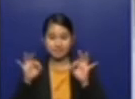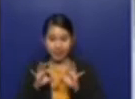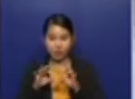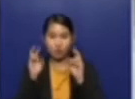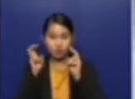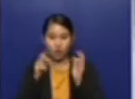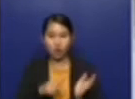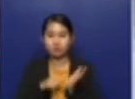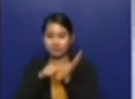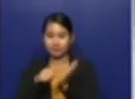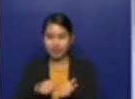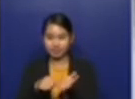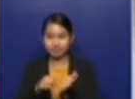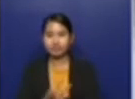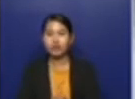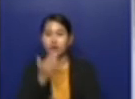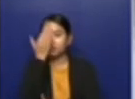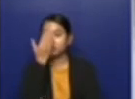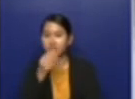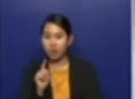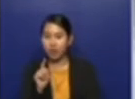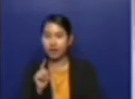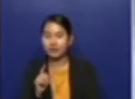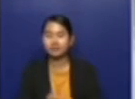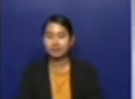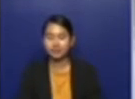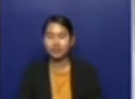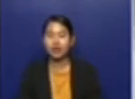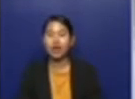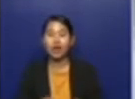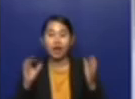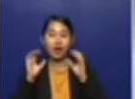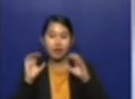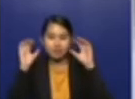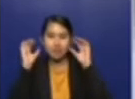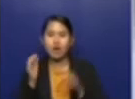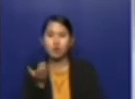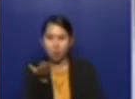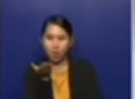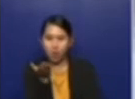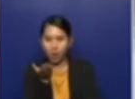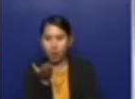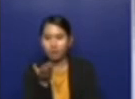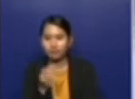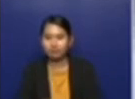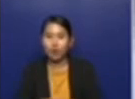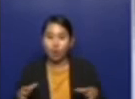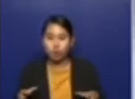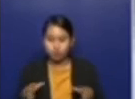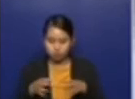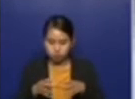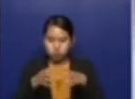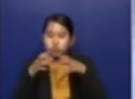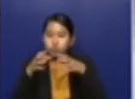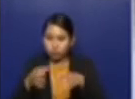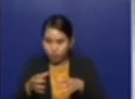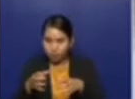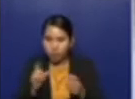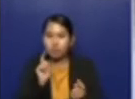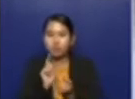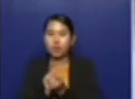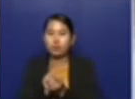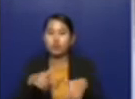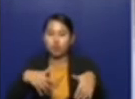ตินี้เพื่อขอให้รัฐบาลไปรับฟังความคิดเห็นของพี่น้องประชาชน